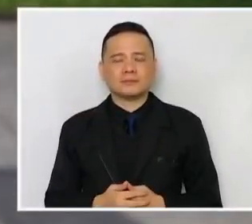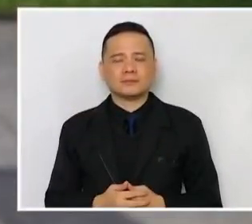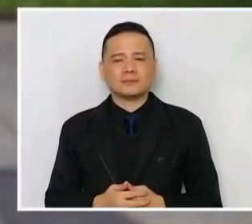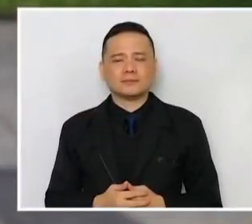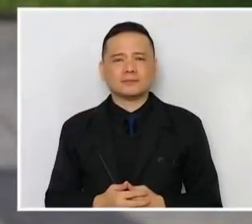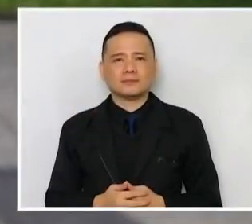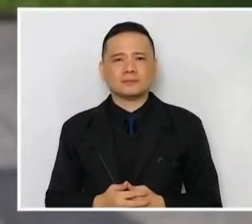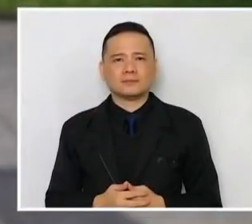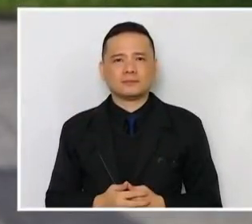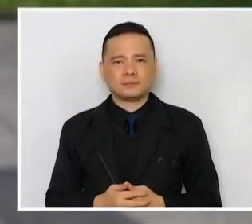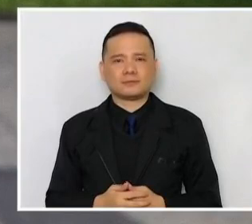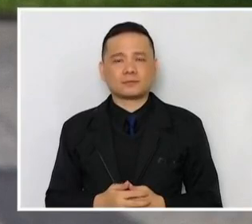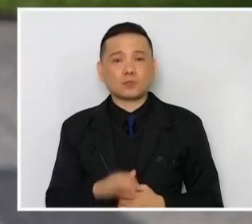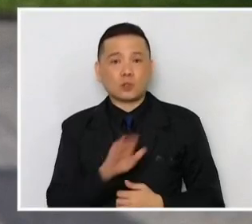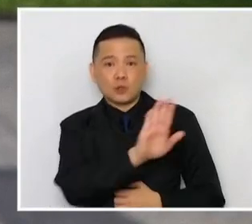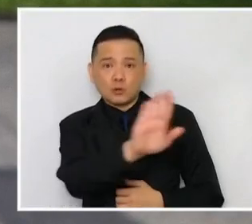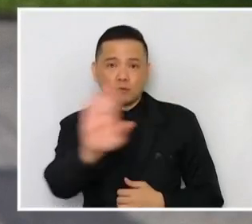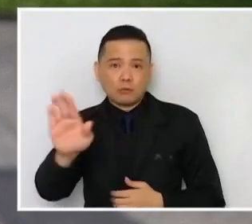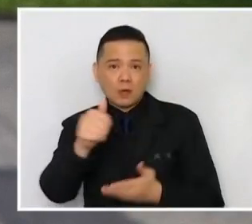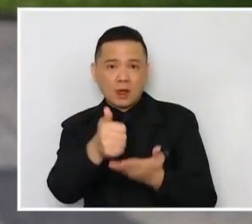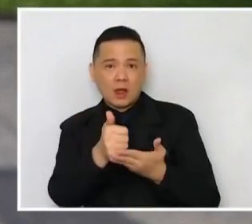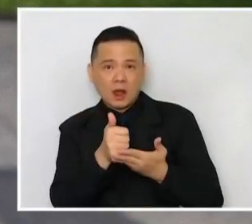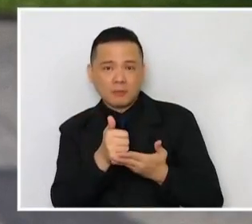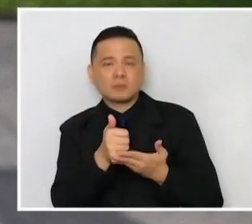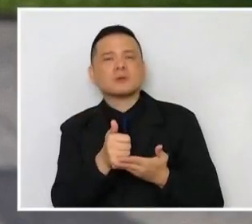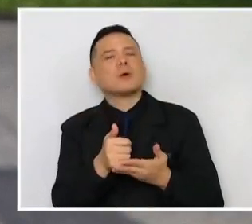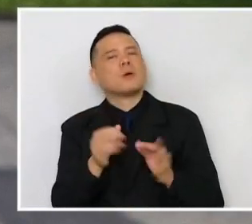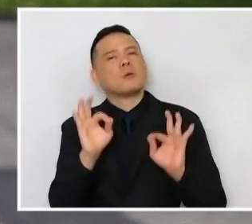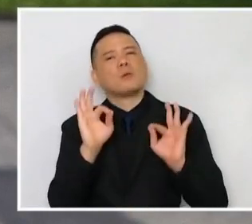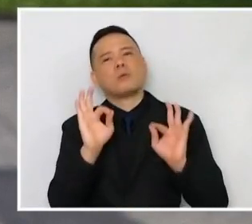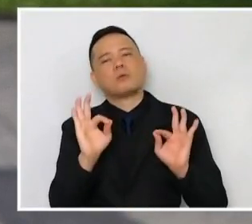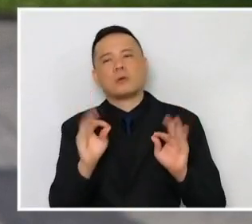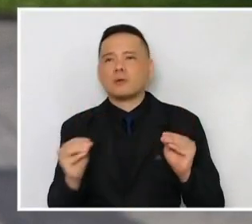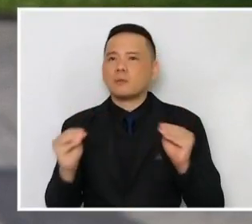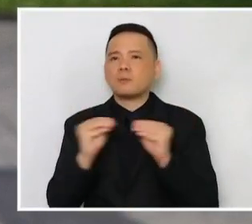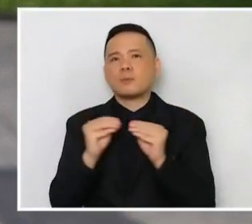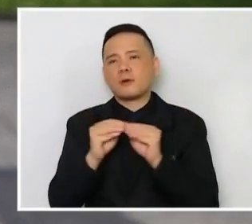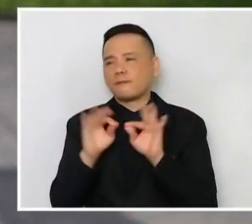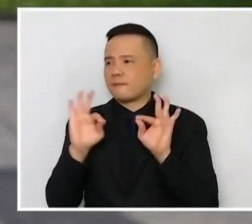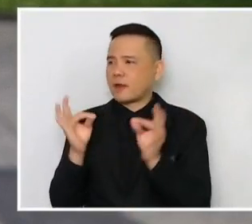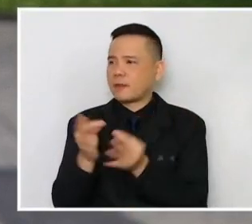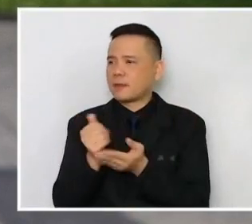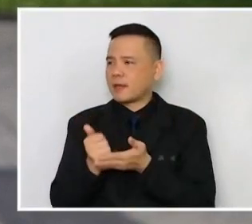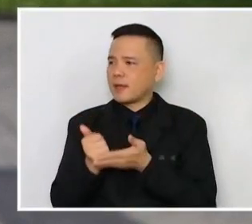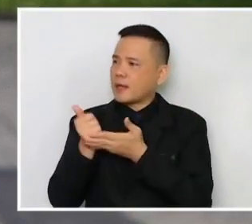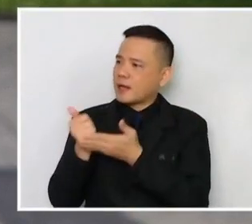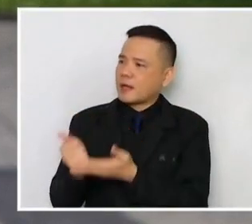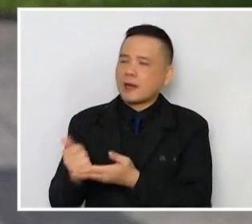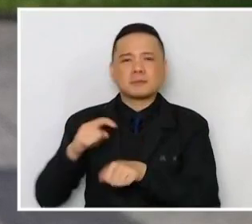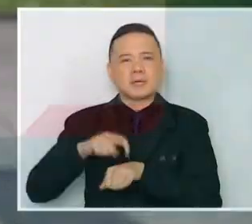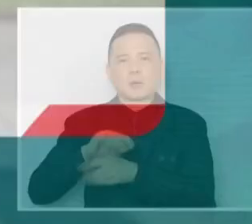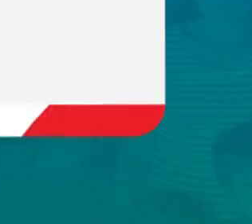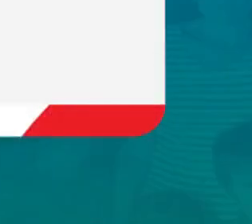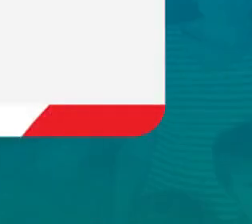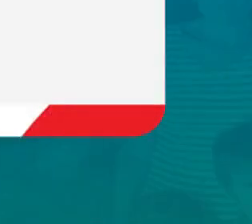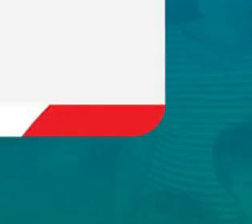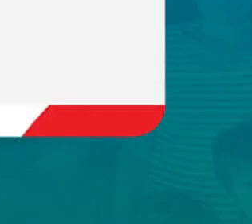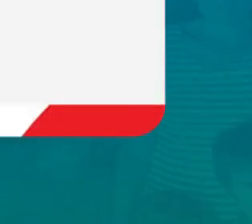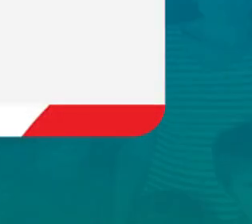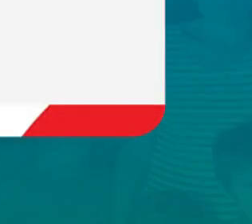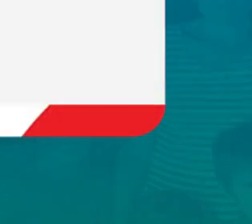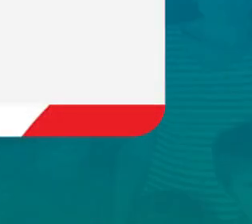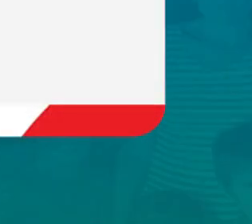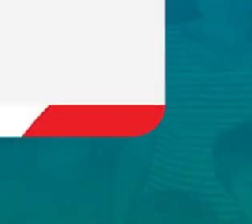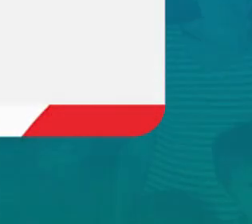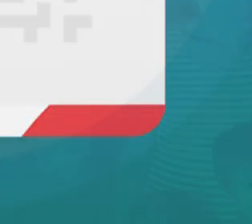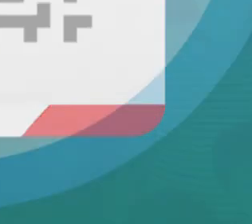Sa tulong po ninyo, mas marami pa po tayong mga kapamilyang maaalalayan ngayong may pandemya. Sa mga nais pong magpaabot ng